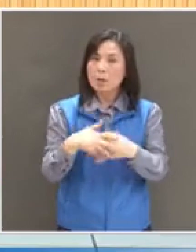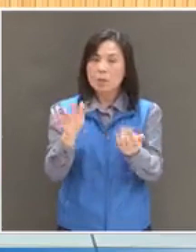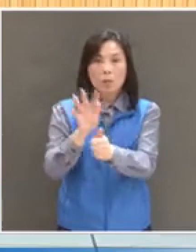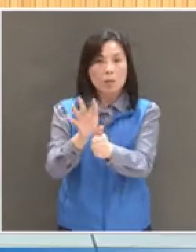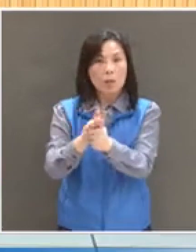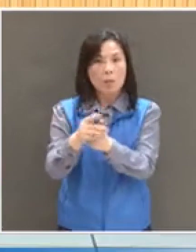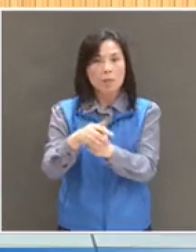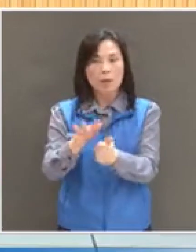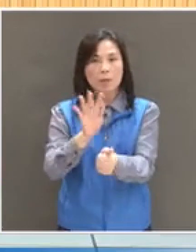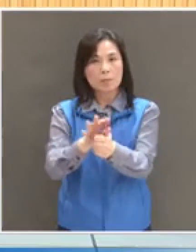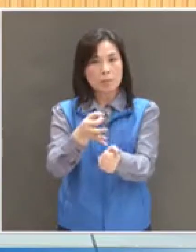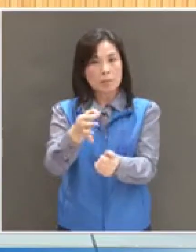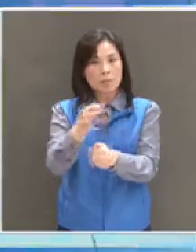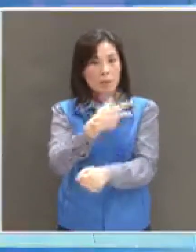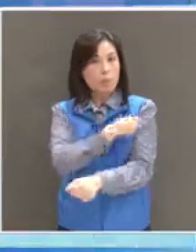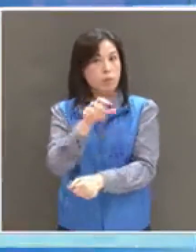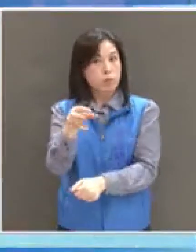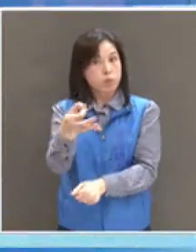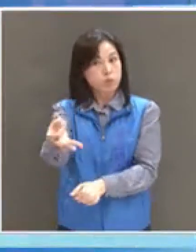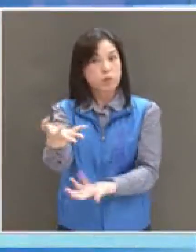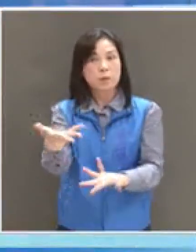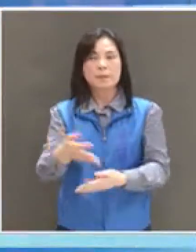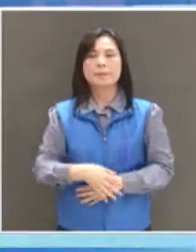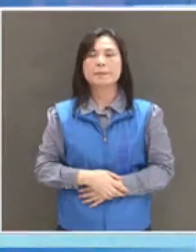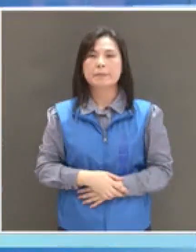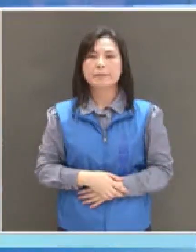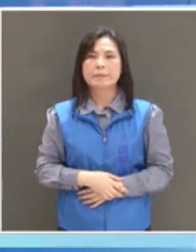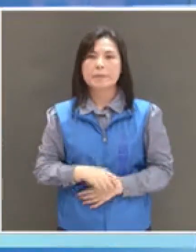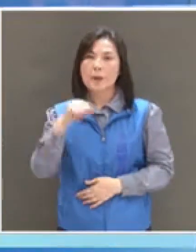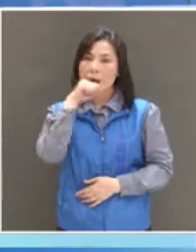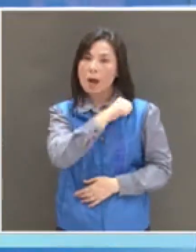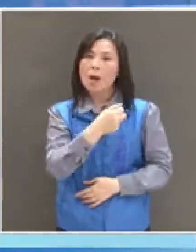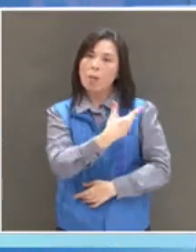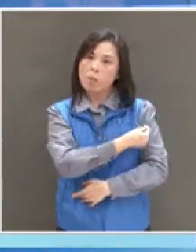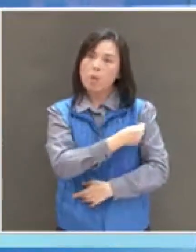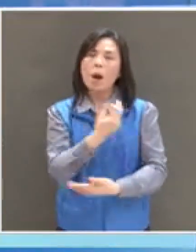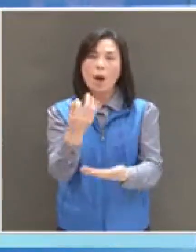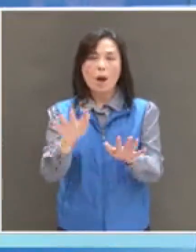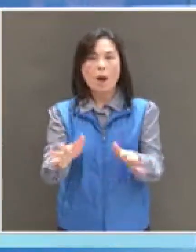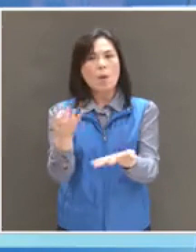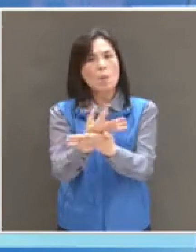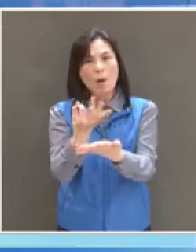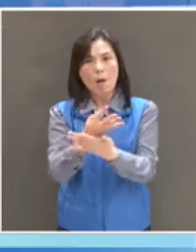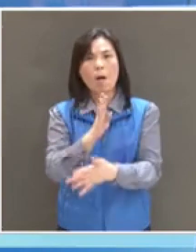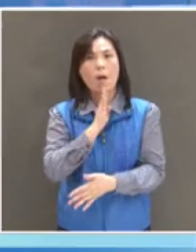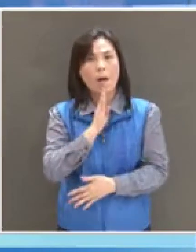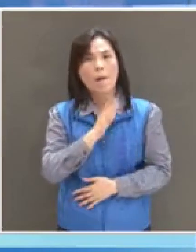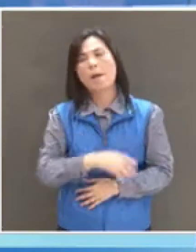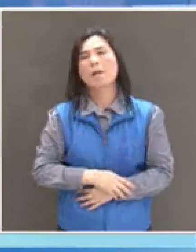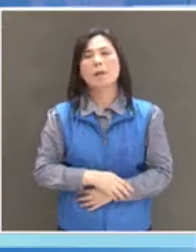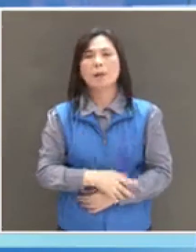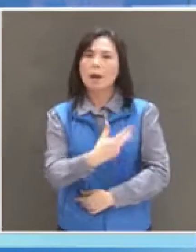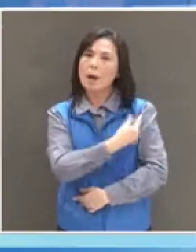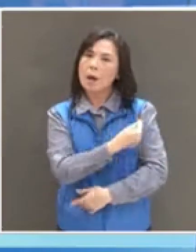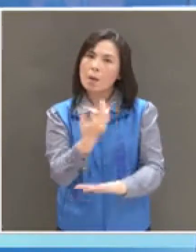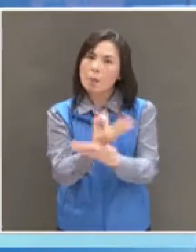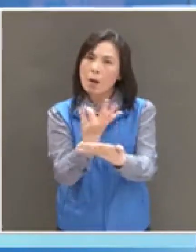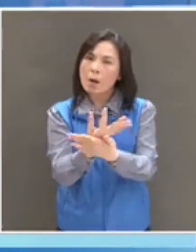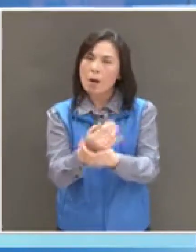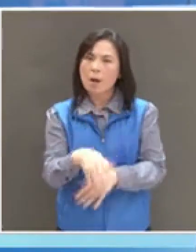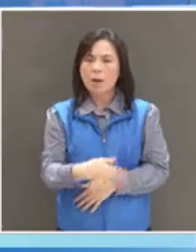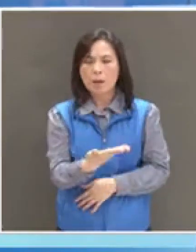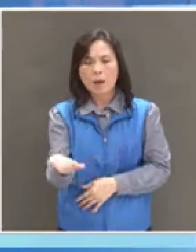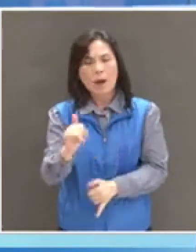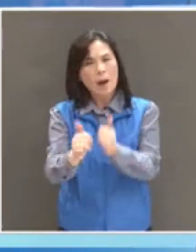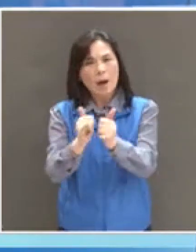苗？ 我们台湾现在疫苗就是不够嘛，所以因为疫苗不够，让民众不